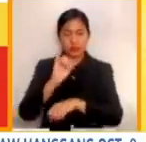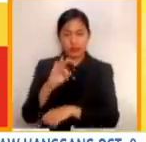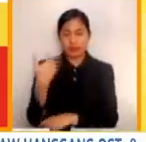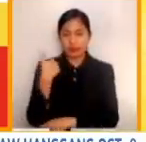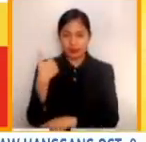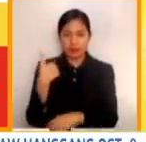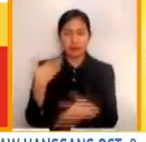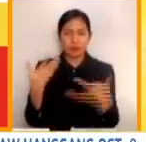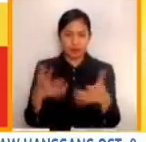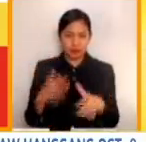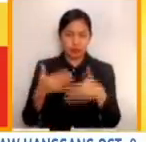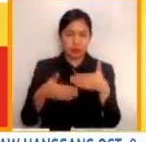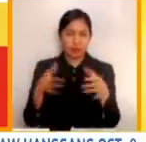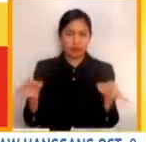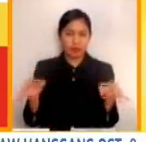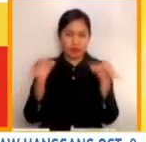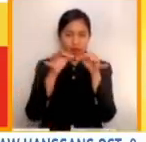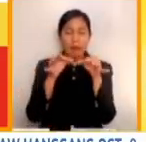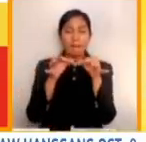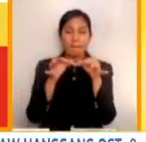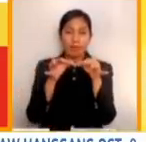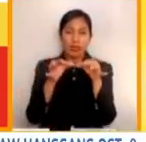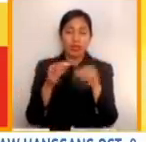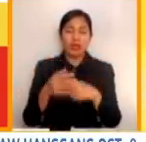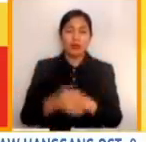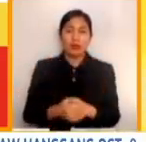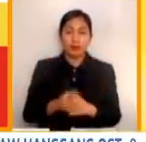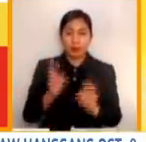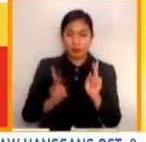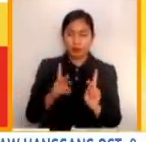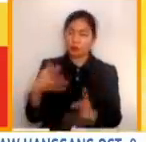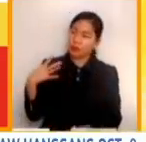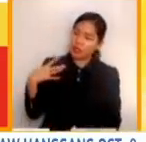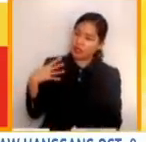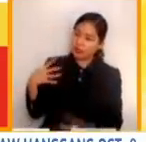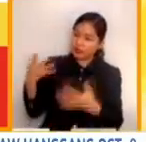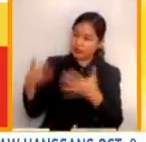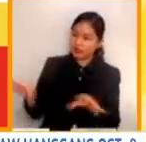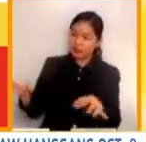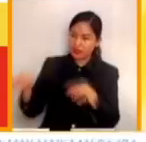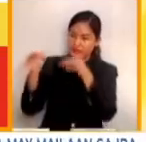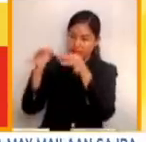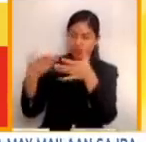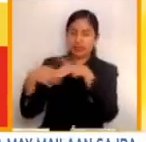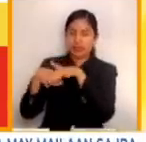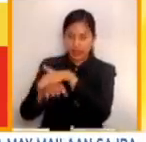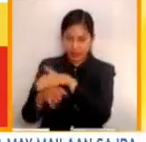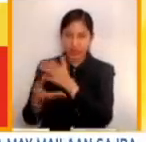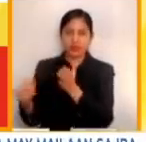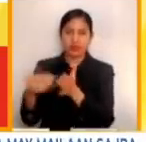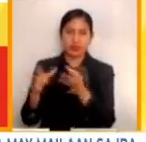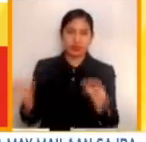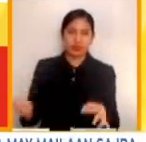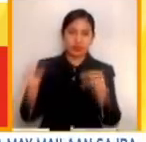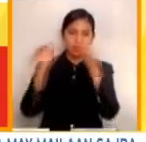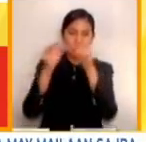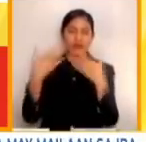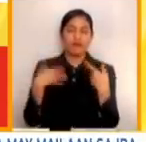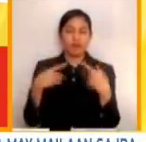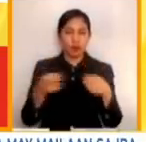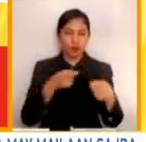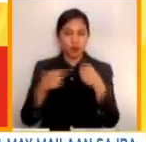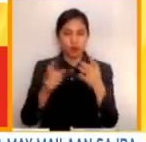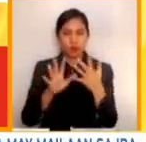ito nakaabang na yung next batch at masinsin din yung crowd control. Ika nga, merong isang ihos na may megaphone.